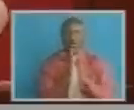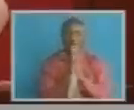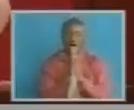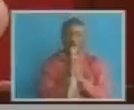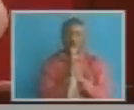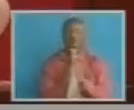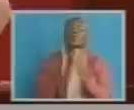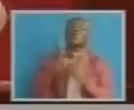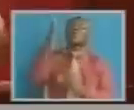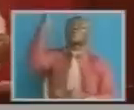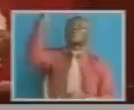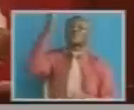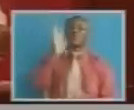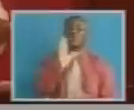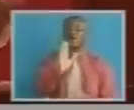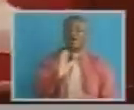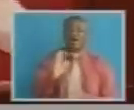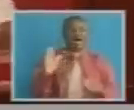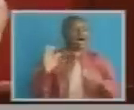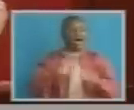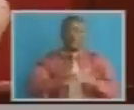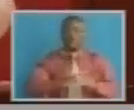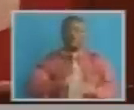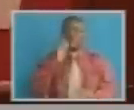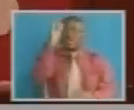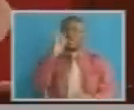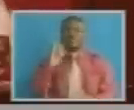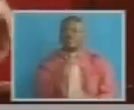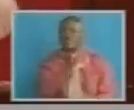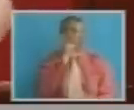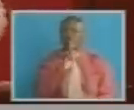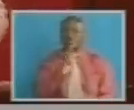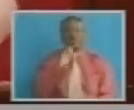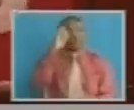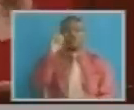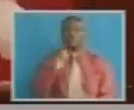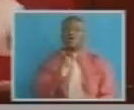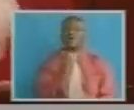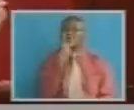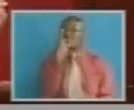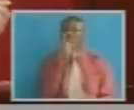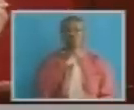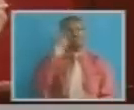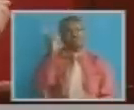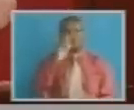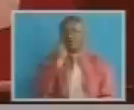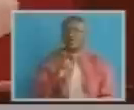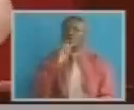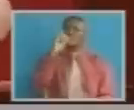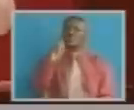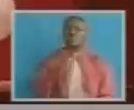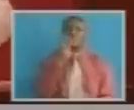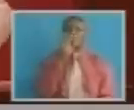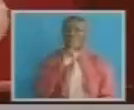ukiangalia Kama hawakutumia ijumaa ni Siku ya Watu kwenda kumwabudu mungu wao hawakutumia jumamosi kwa sababu ni Siku ya kwenda kumwabudu mungu wao na